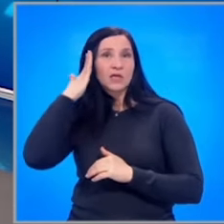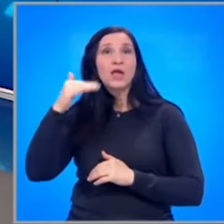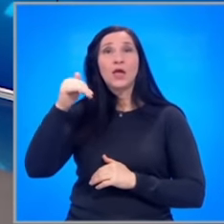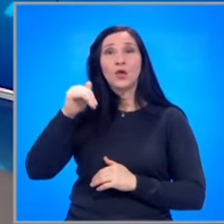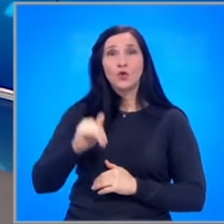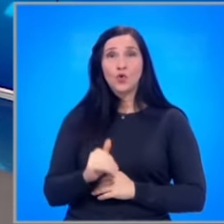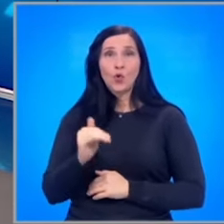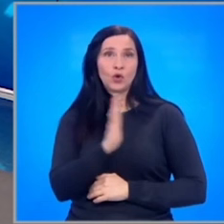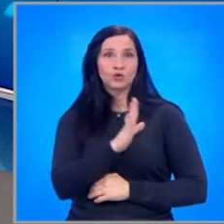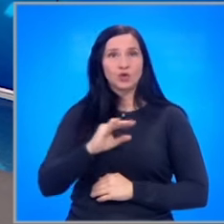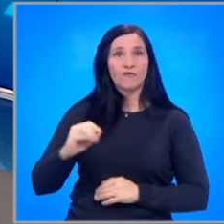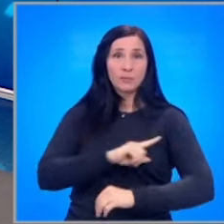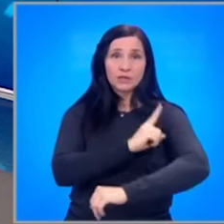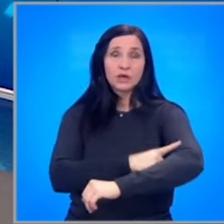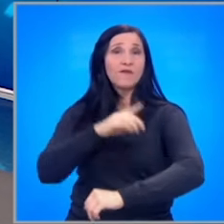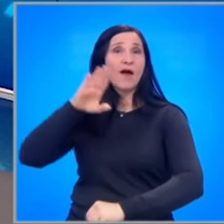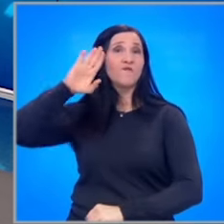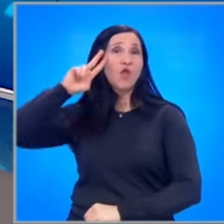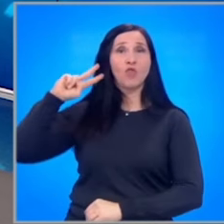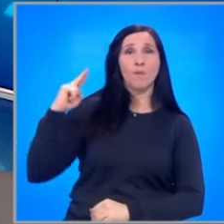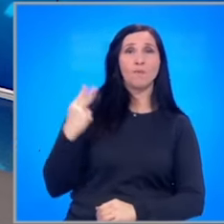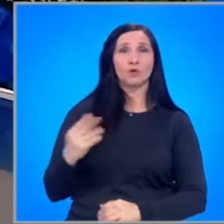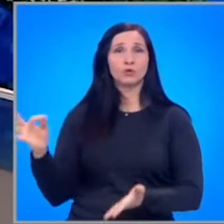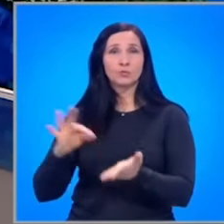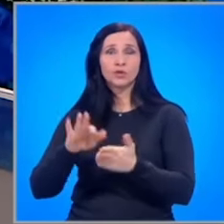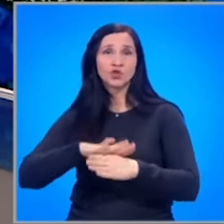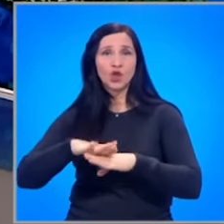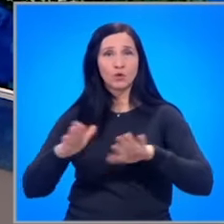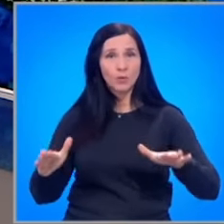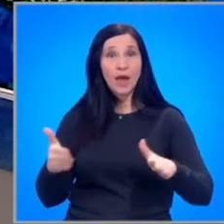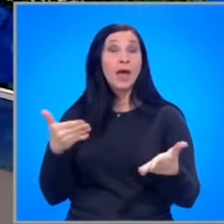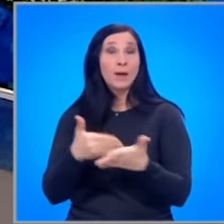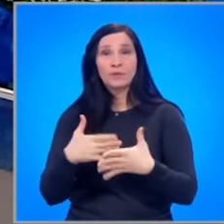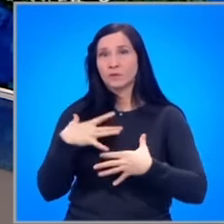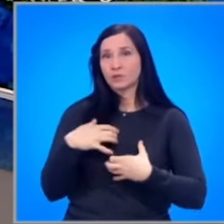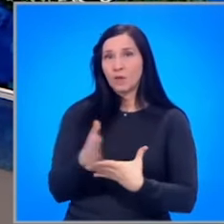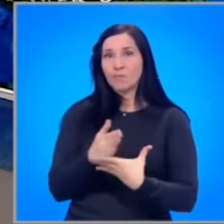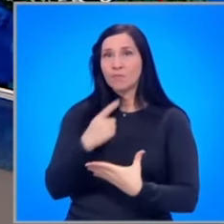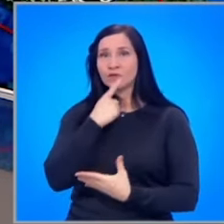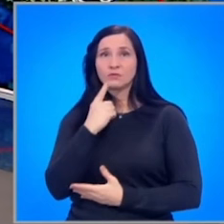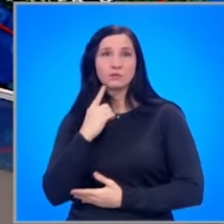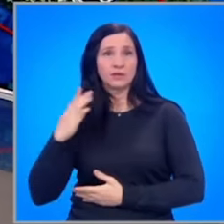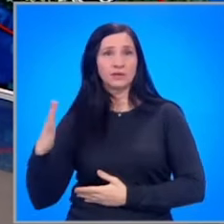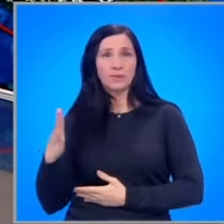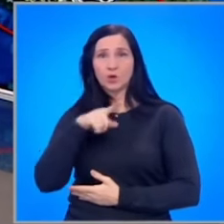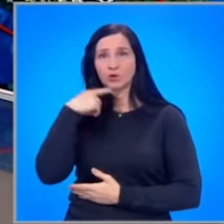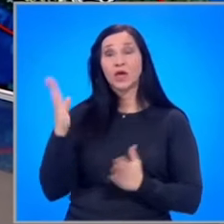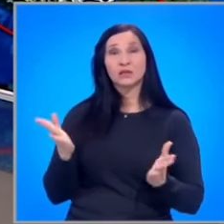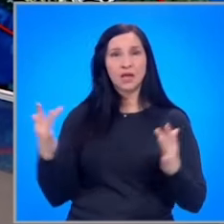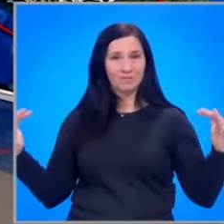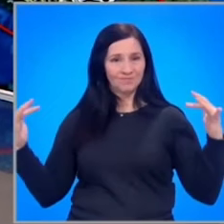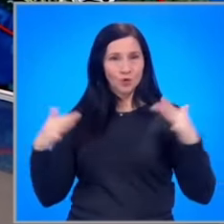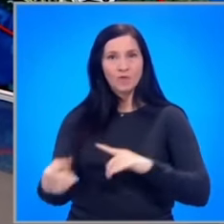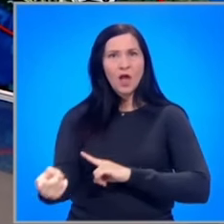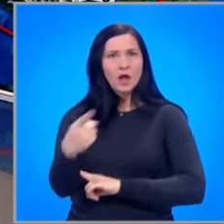Югоизточна Европа и се засилва военноморското присъствие в Черно море. Повод за напрежението между Запада и Русия стана